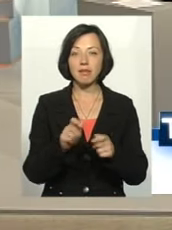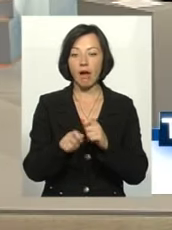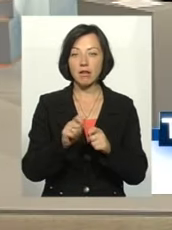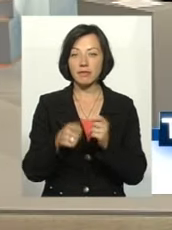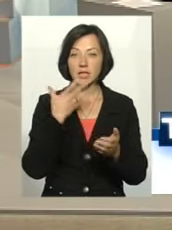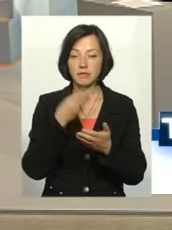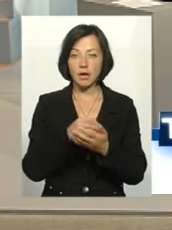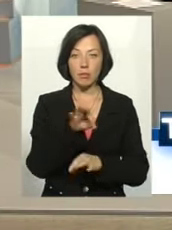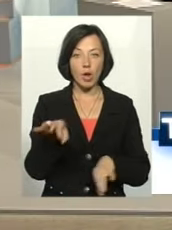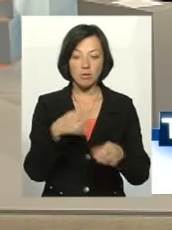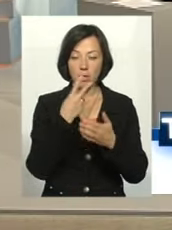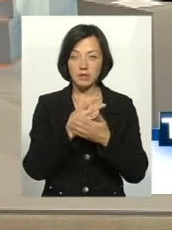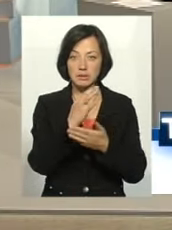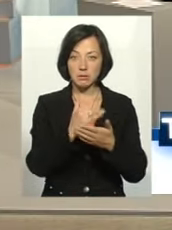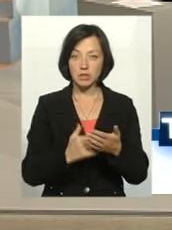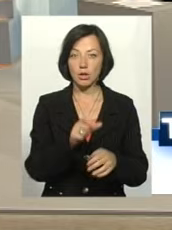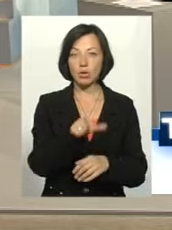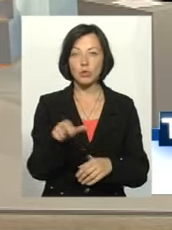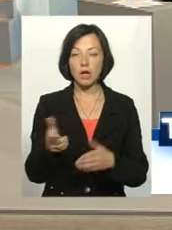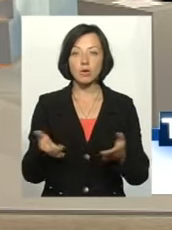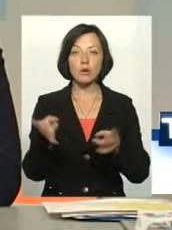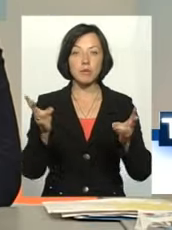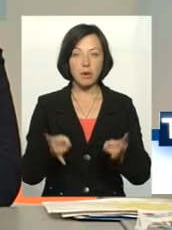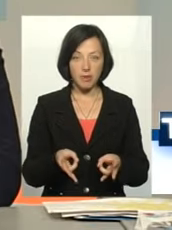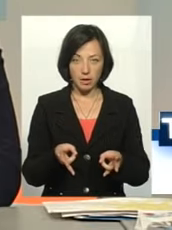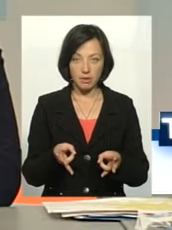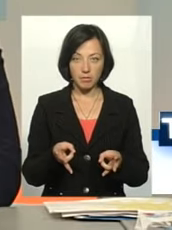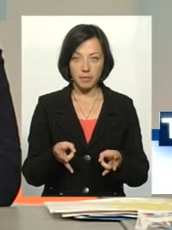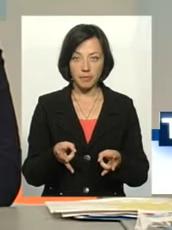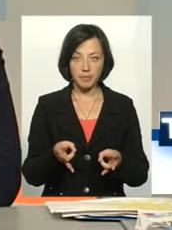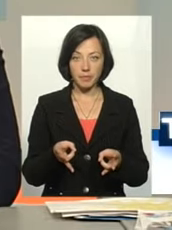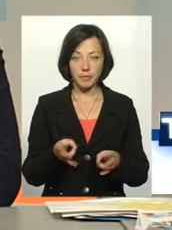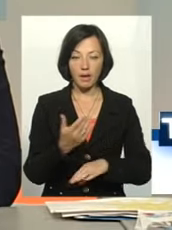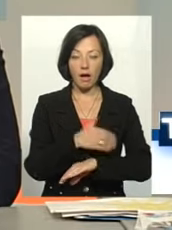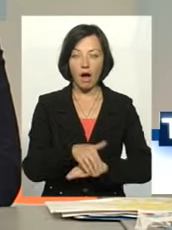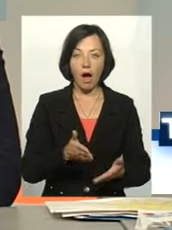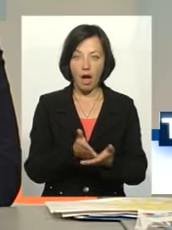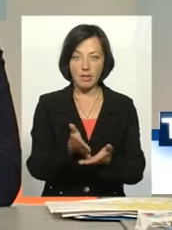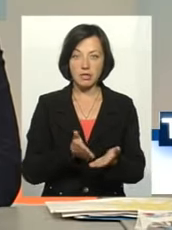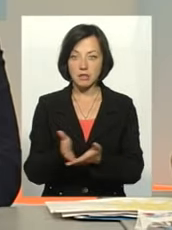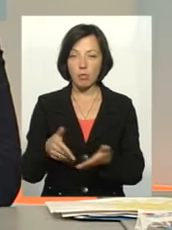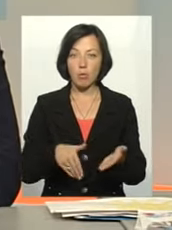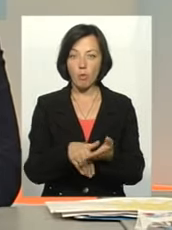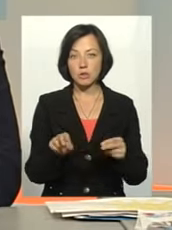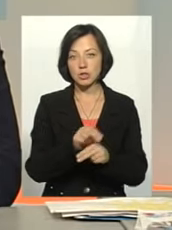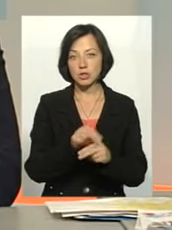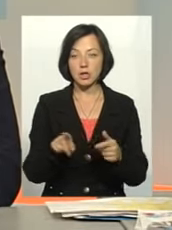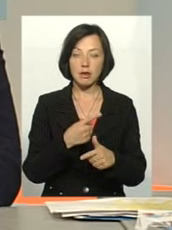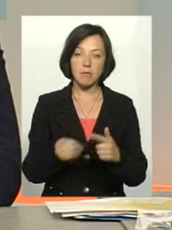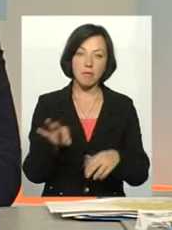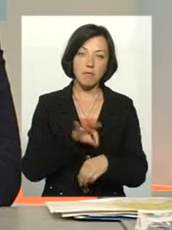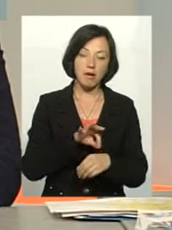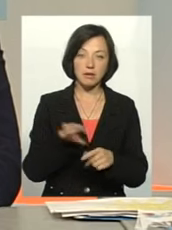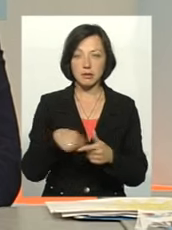показывать список людей, которым необходима все-таки адресная помощь на лечение той-либо болезни